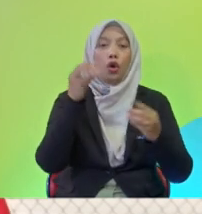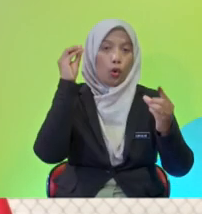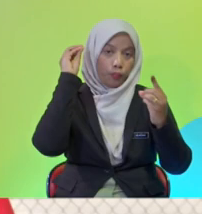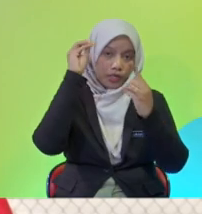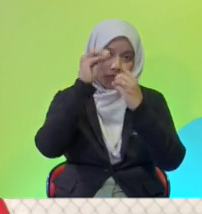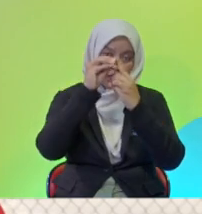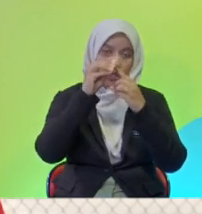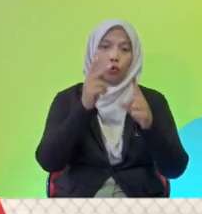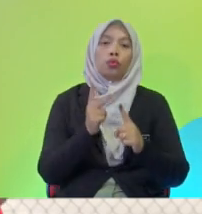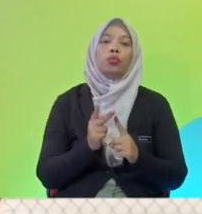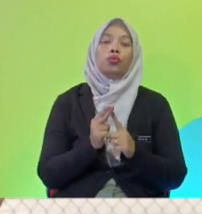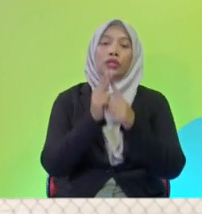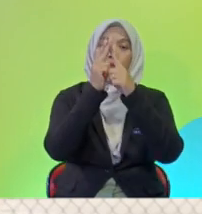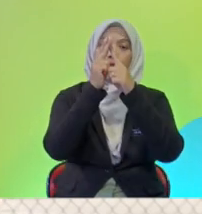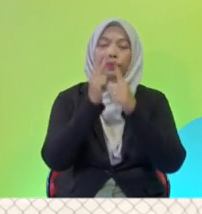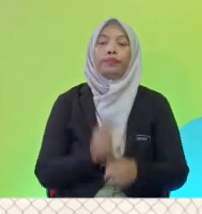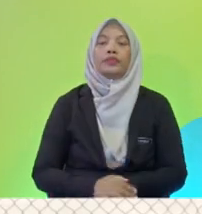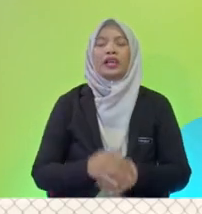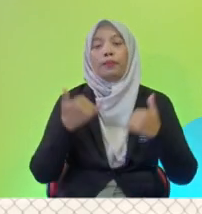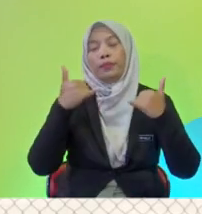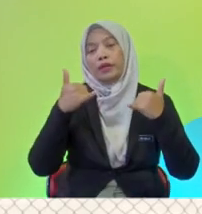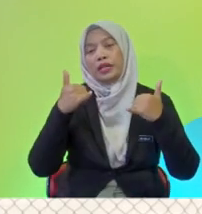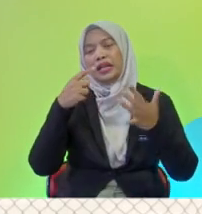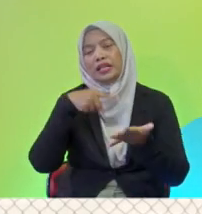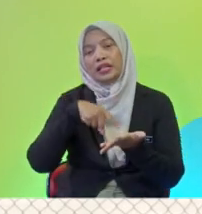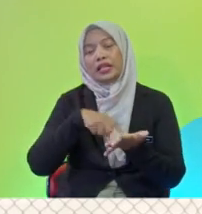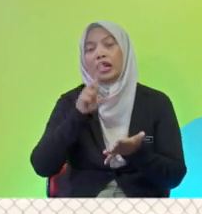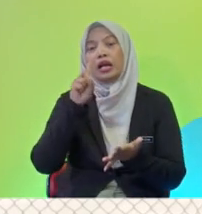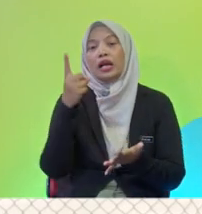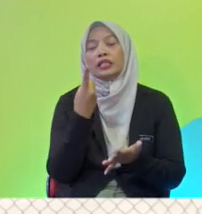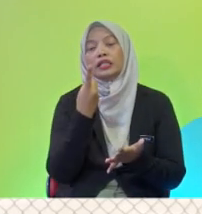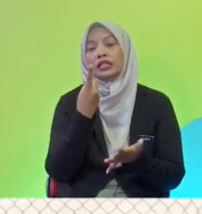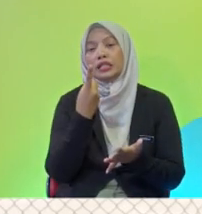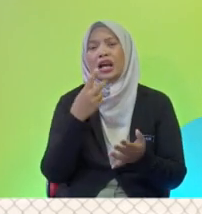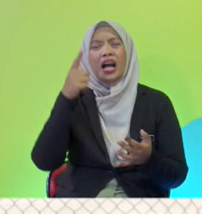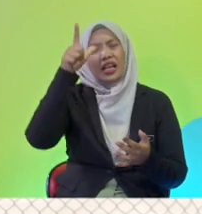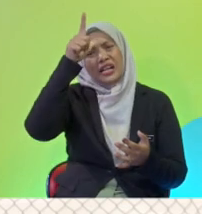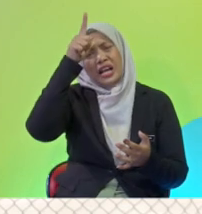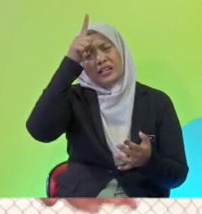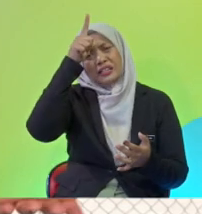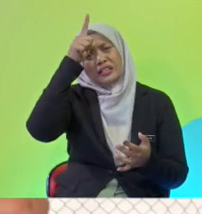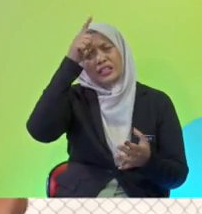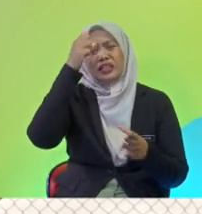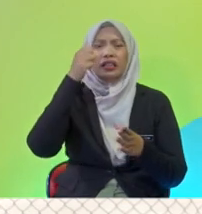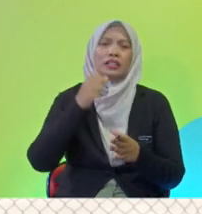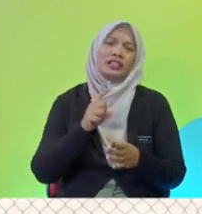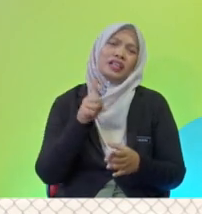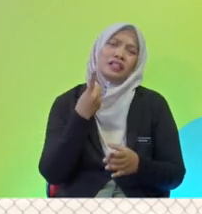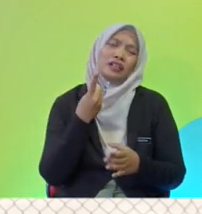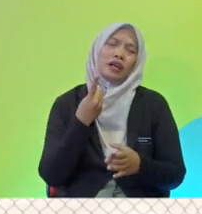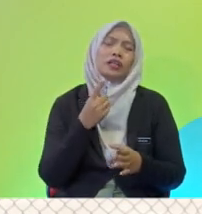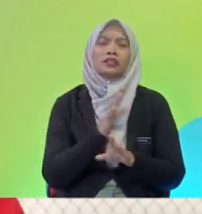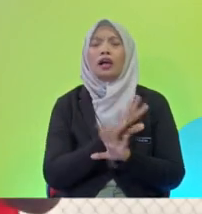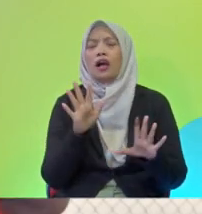objektif utama. Objektif dia, kita kena matikan pihak lawan. Dan permainan ni hanya untuk lelaki saja ke ataupun boleh juga untuk perempuan juga? Boleh. Bila